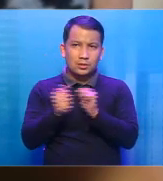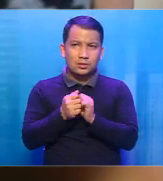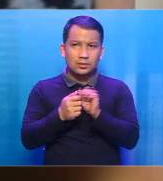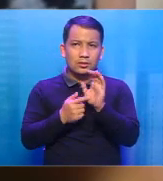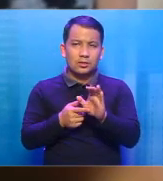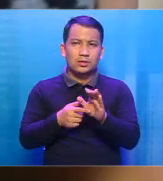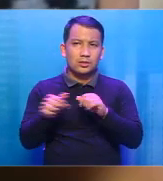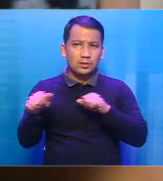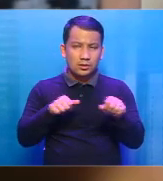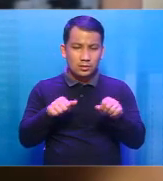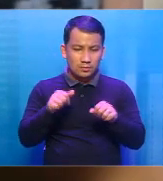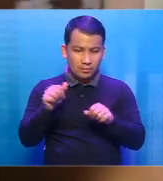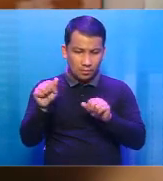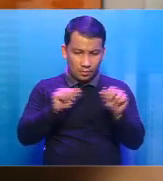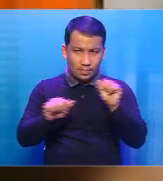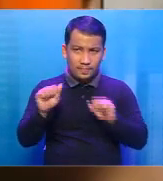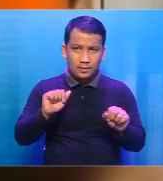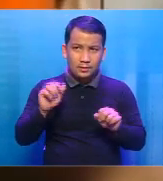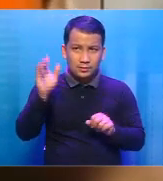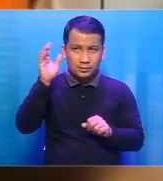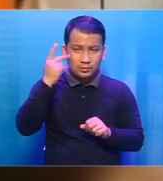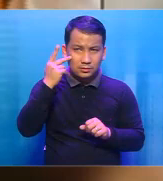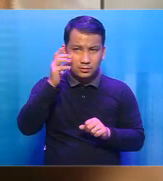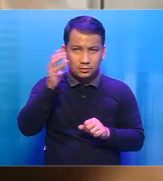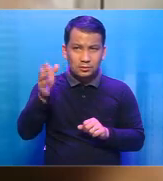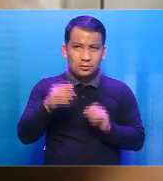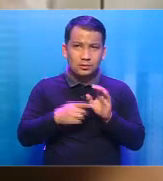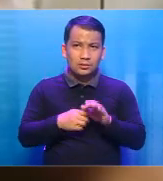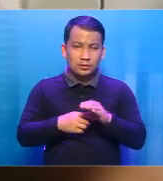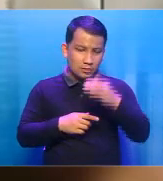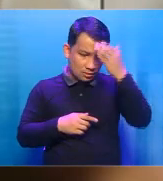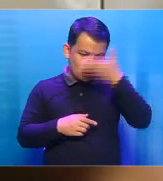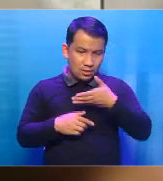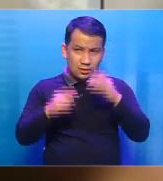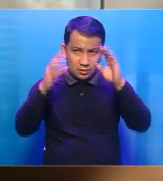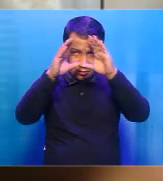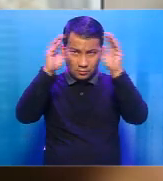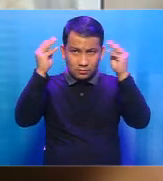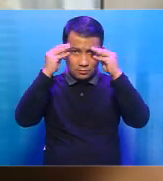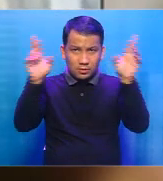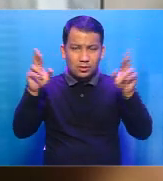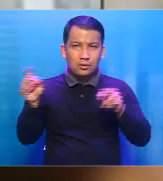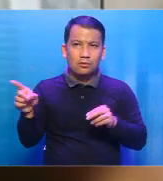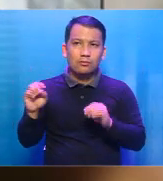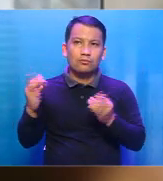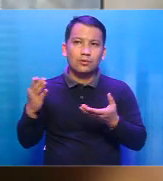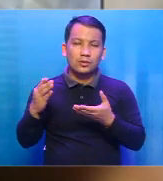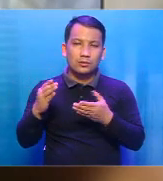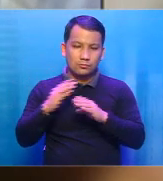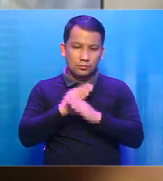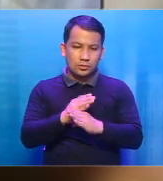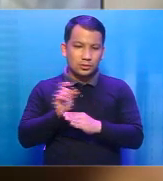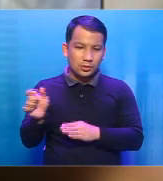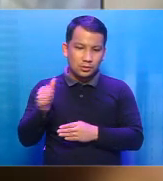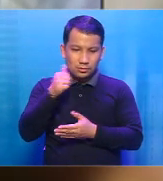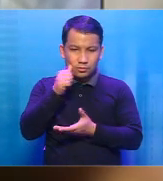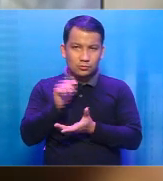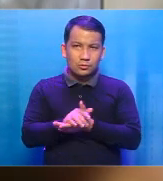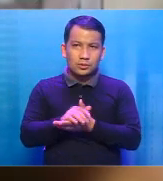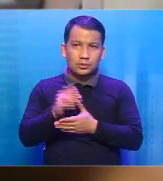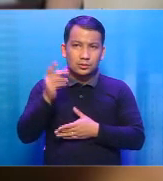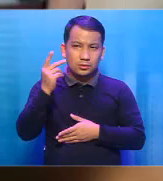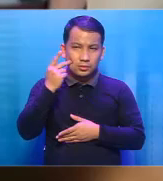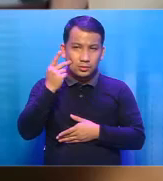ang aktres na si Casey Concepcion. Naka-face mask at face shield ang alkalde pero walang anumang proteksyon ang kanyang misis at si